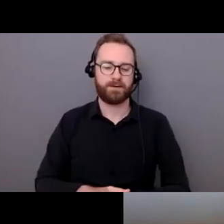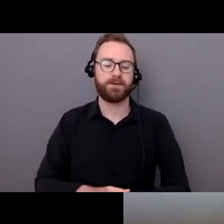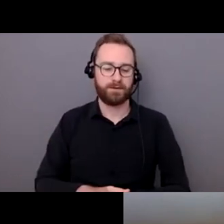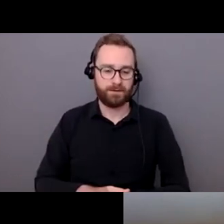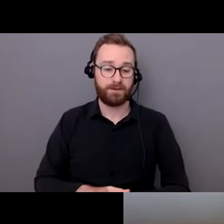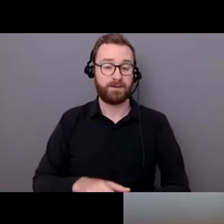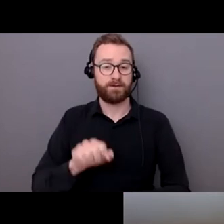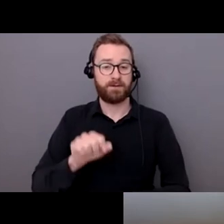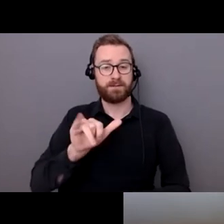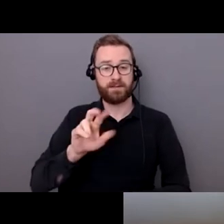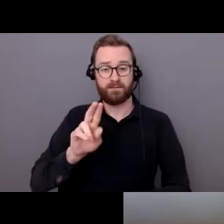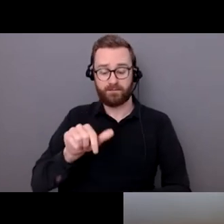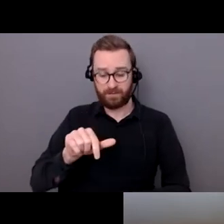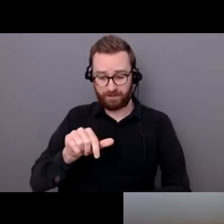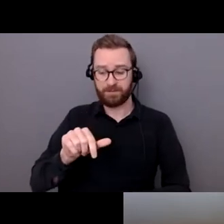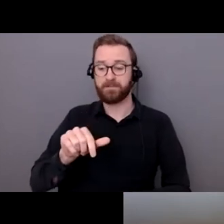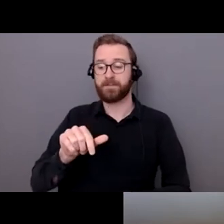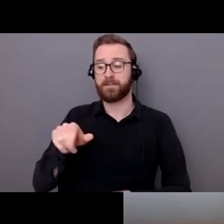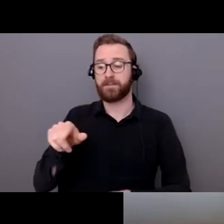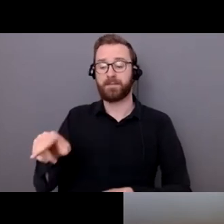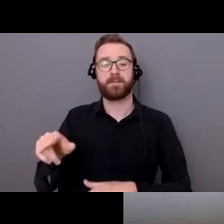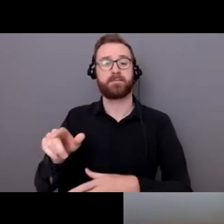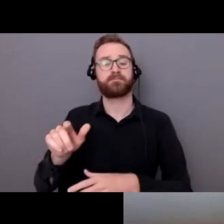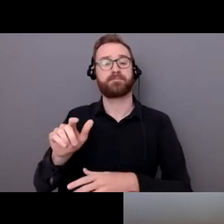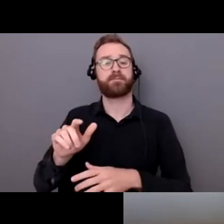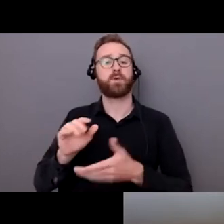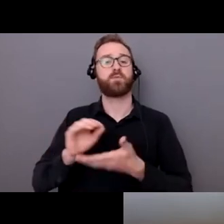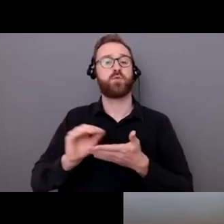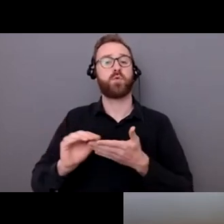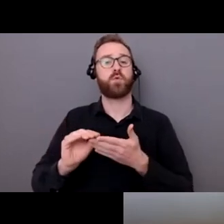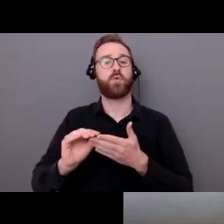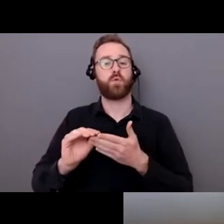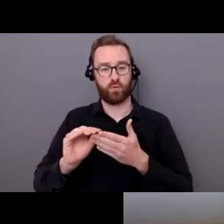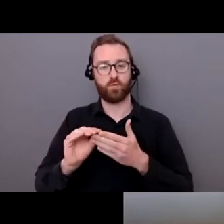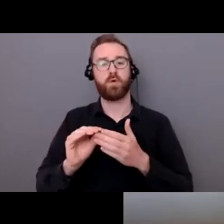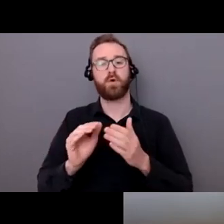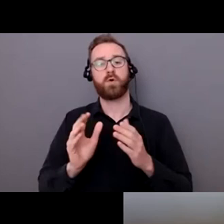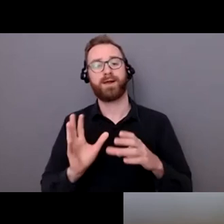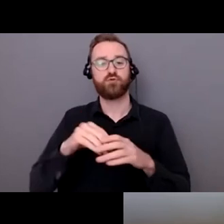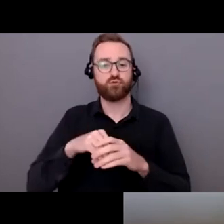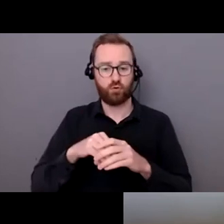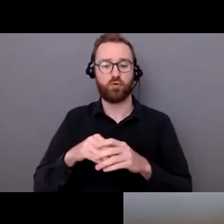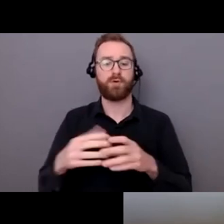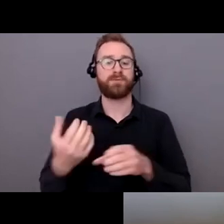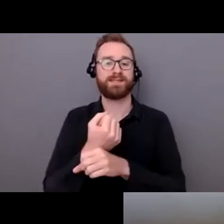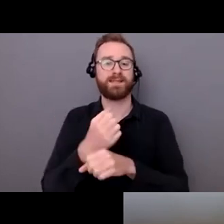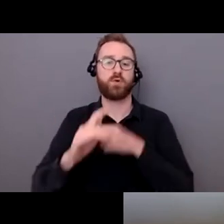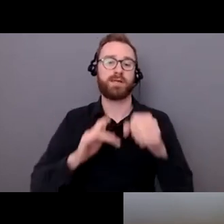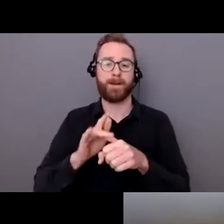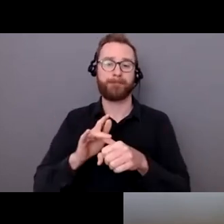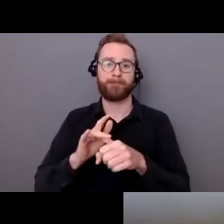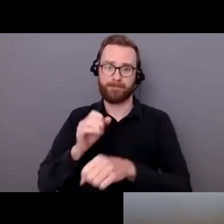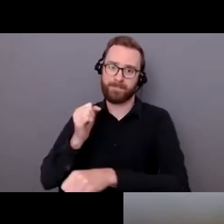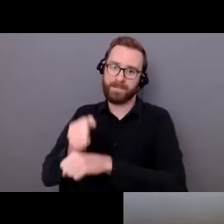Sylvain travaille actuellement à la mise en place du bureau de l'inclusion et de la réussite étudiante à l'UQAM. Il